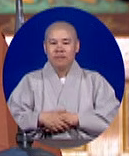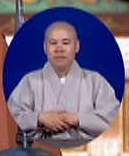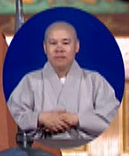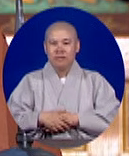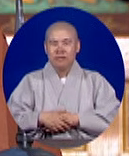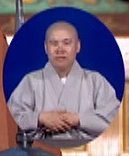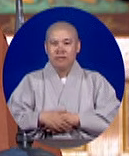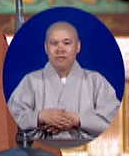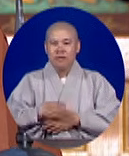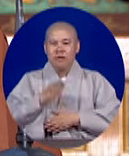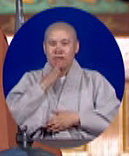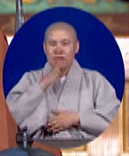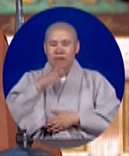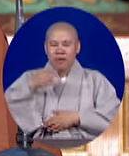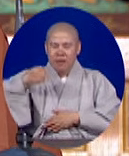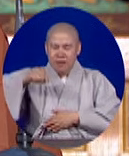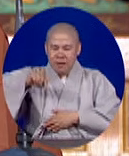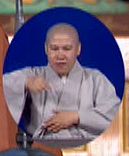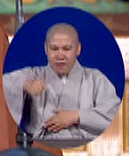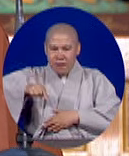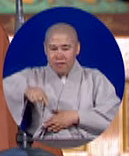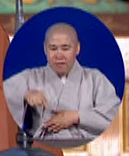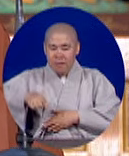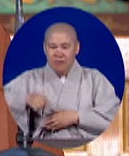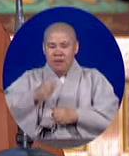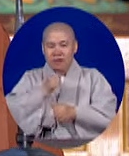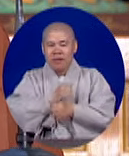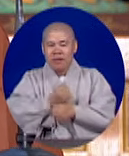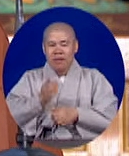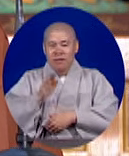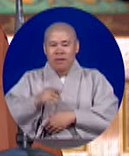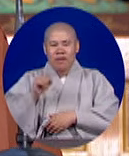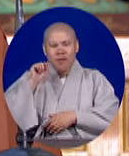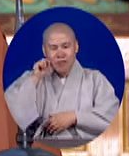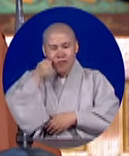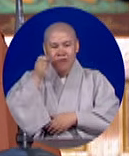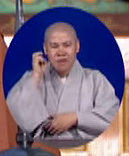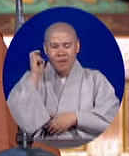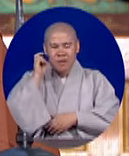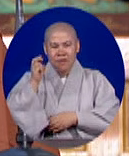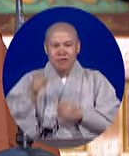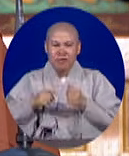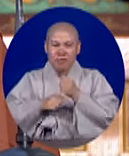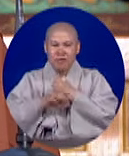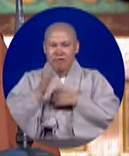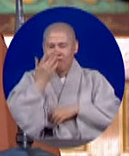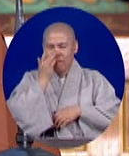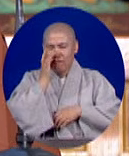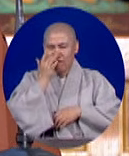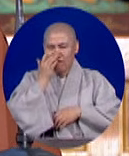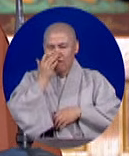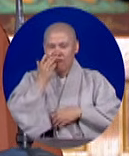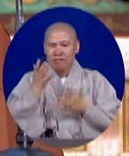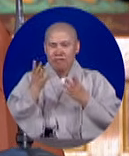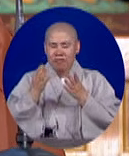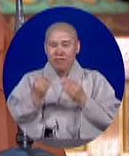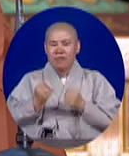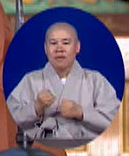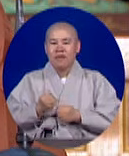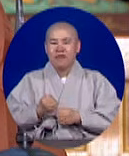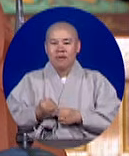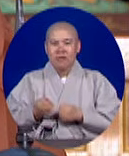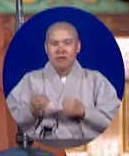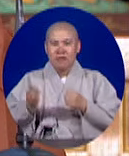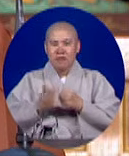참 심오하기는 한데 어렵죠, 뭔 말인지. 그래서 오늘은 이런 그 나에